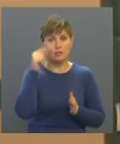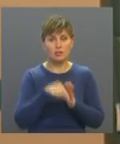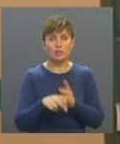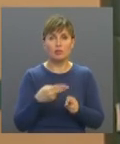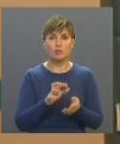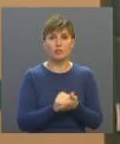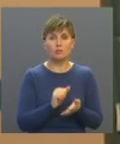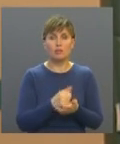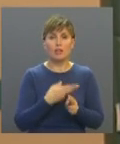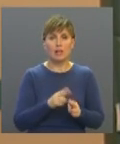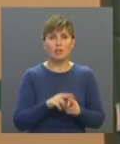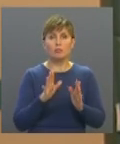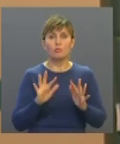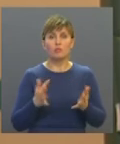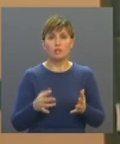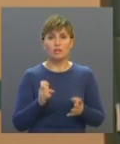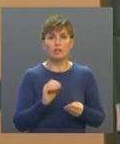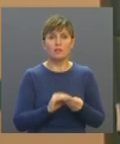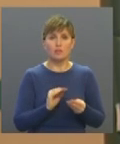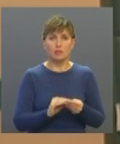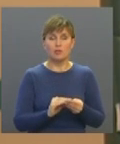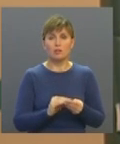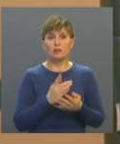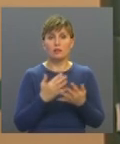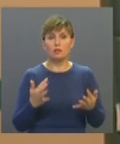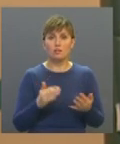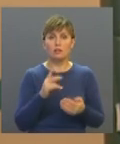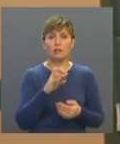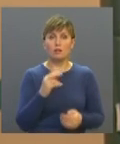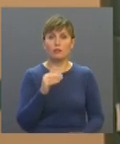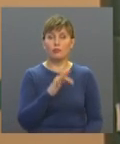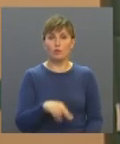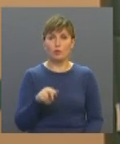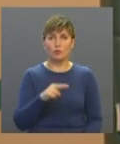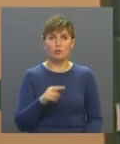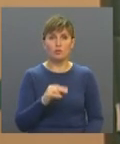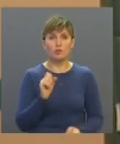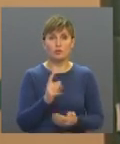у нас, это будет происходить на тех же принципах, как мы инвестируем в национальный фонд или золотовалютные резервы Нацбанка.